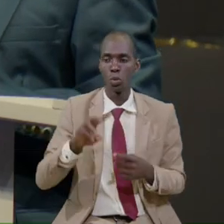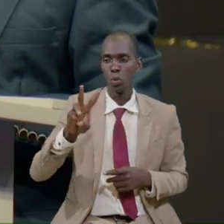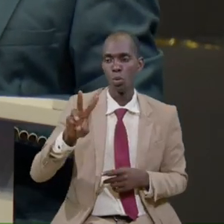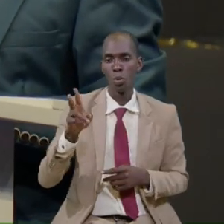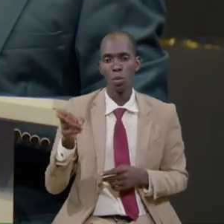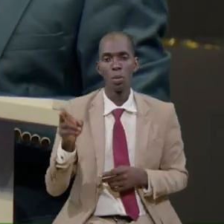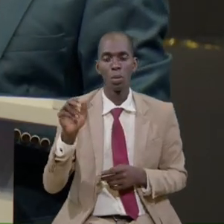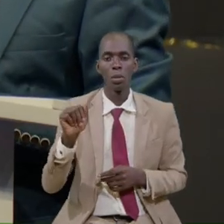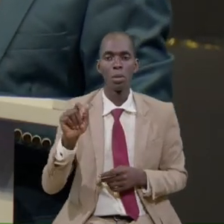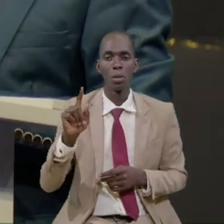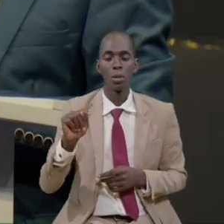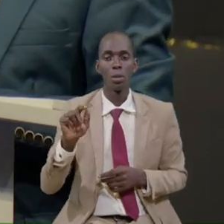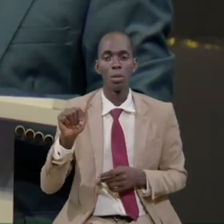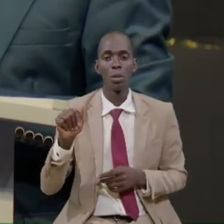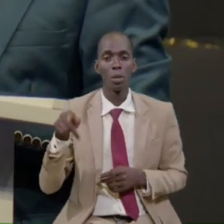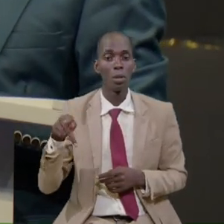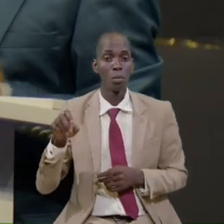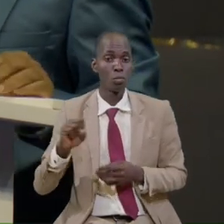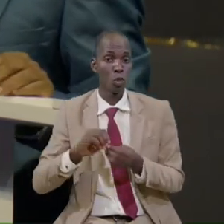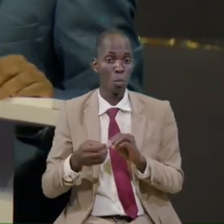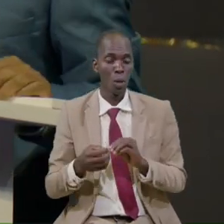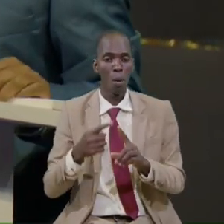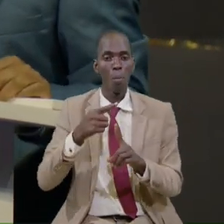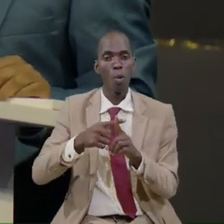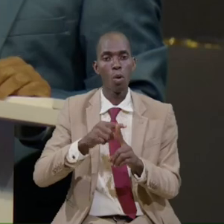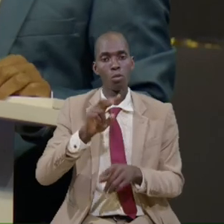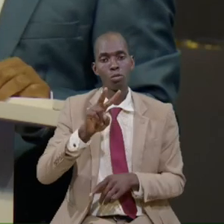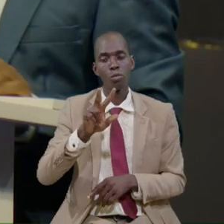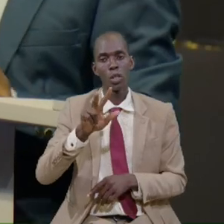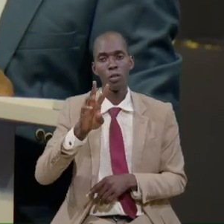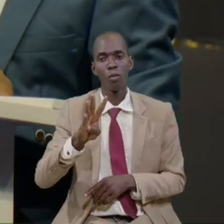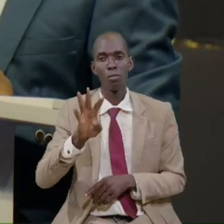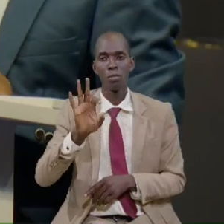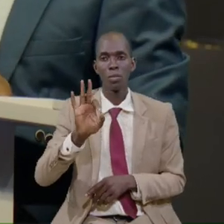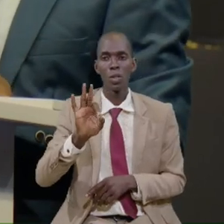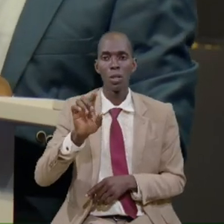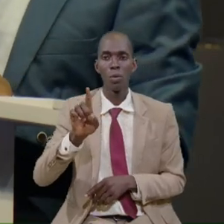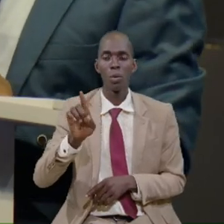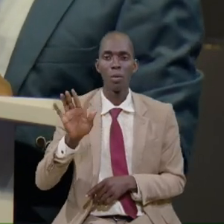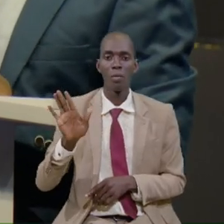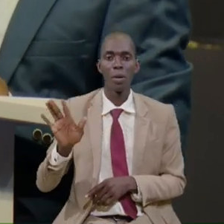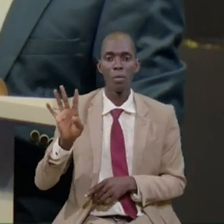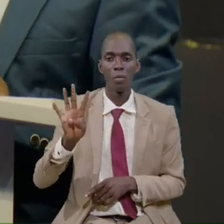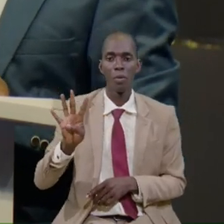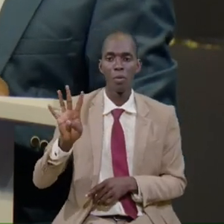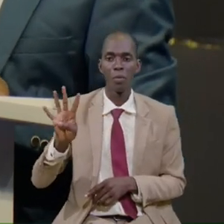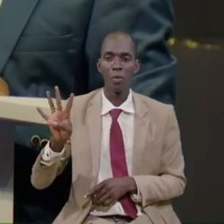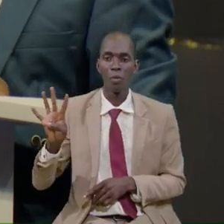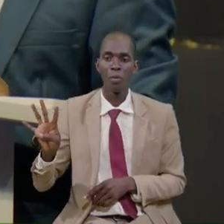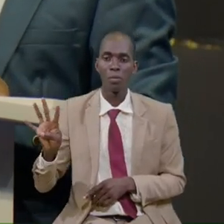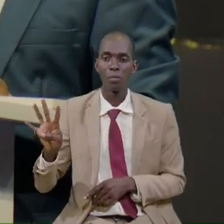est + 234 9 1 54 4